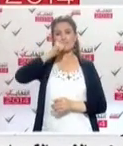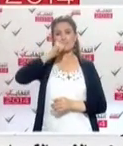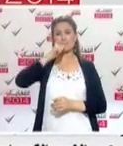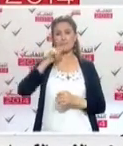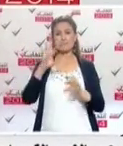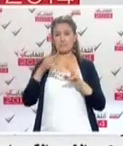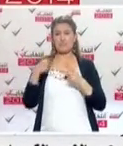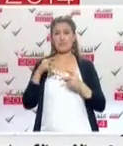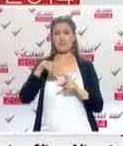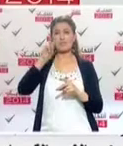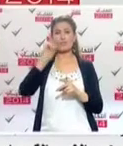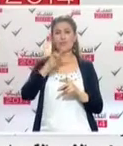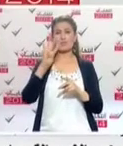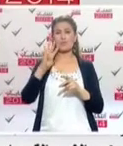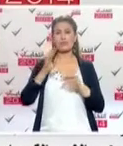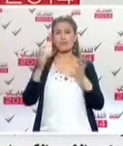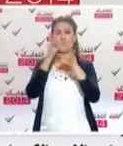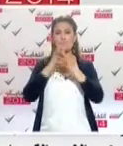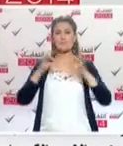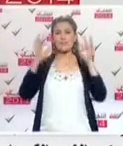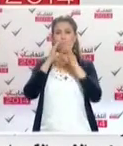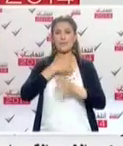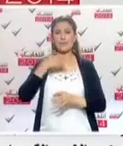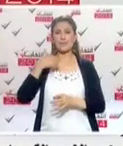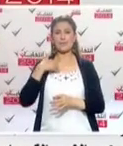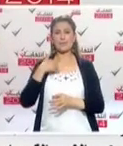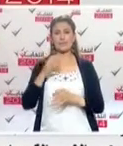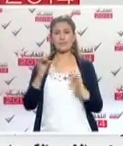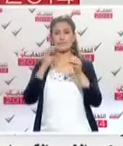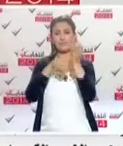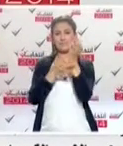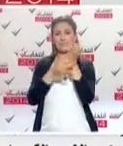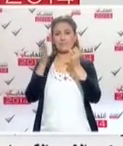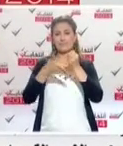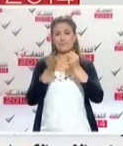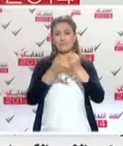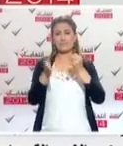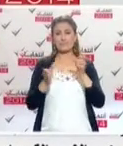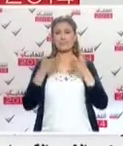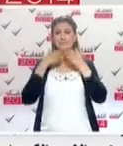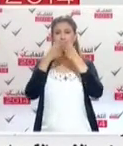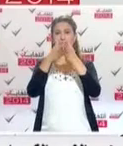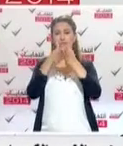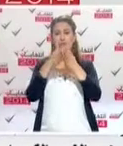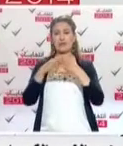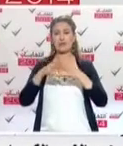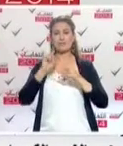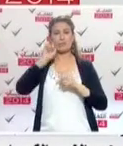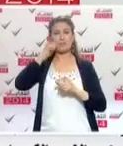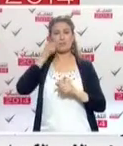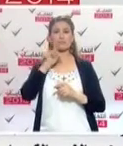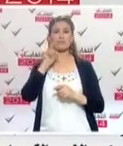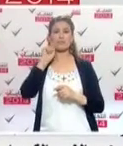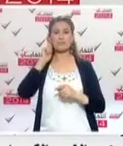في أواخر سنة 2014، سوء الخدمات الصحية، معاناة القطاع الفلاحي، معاناة رجال التربية والتلاميذ